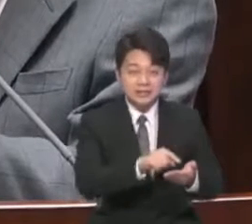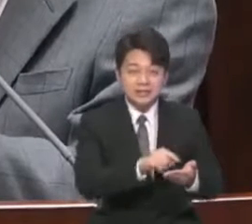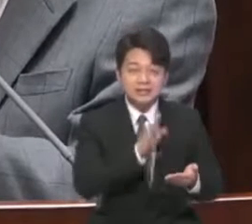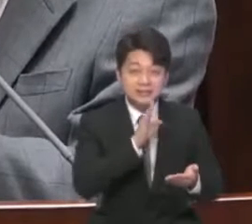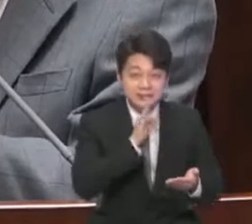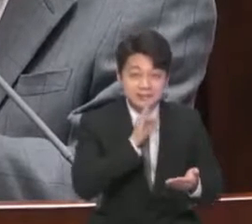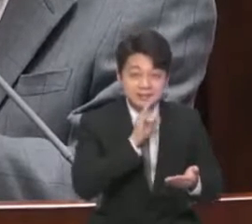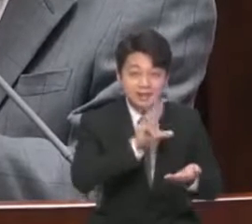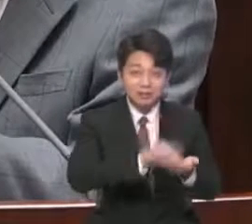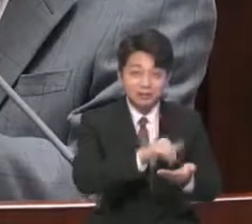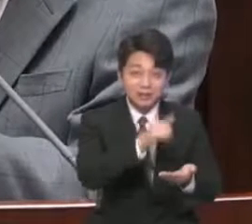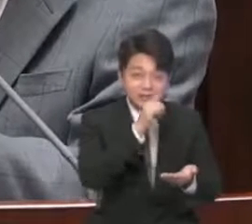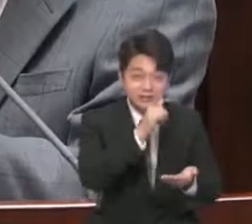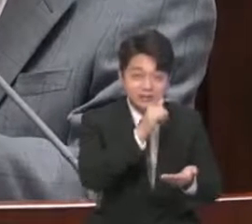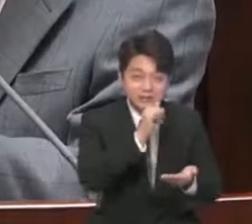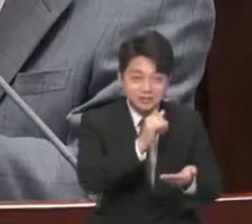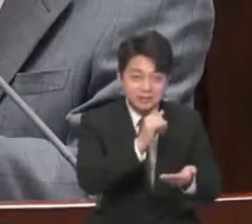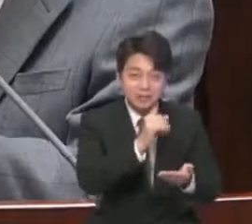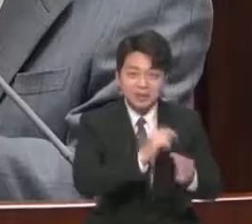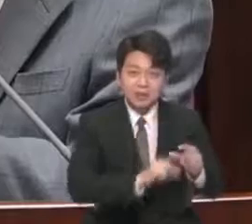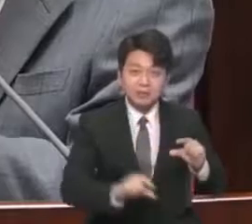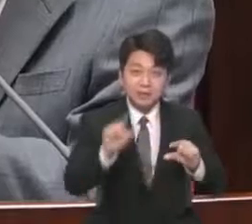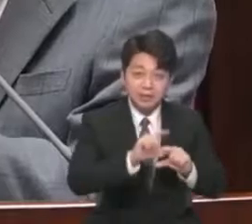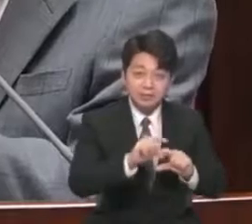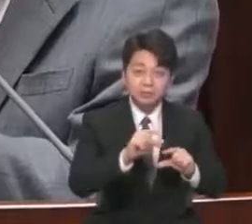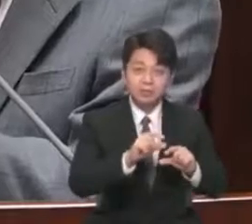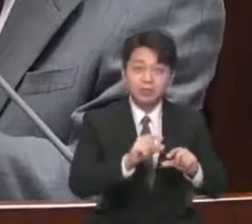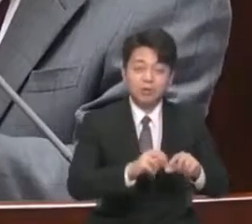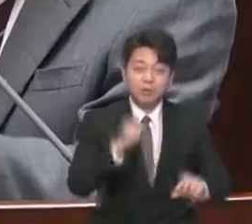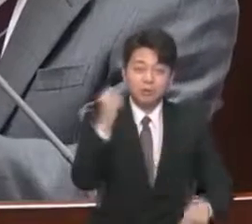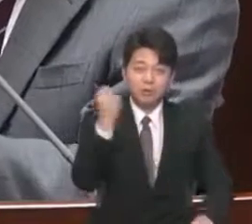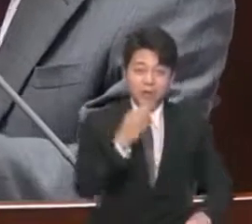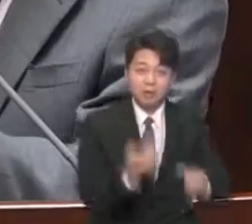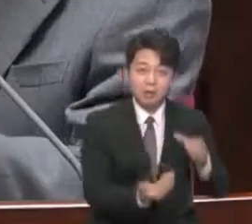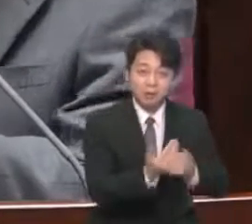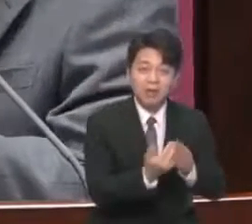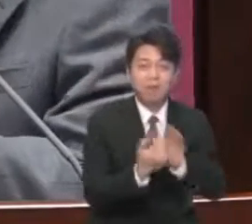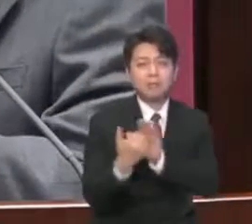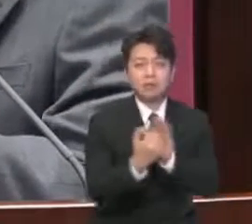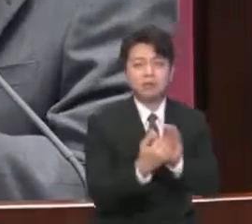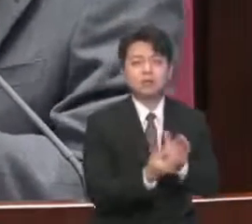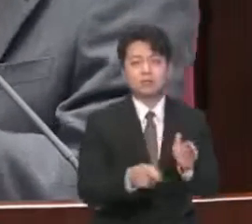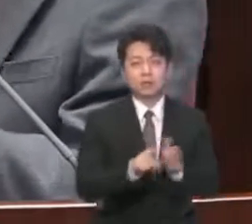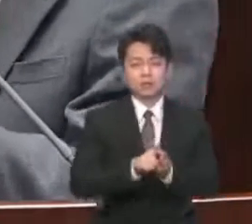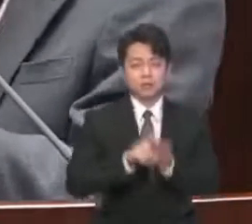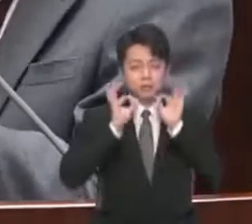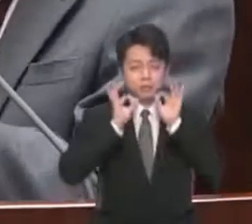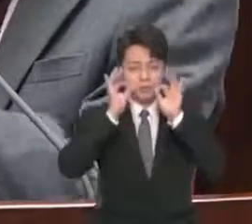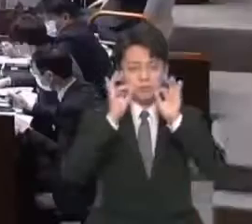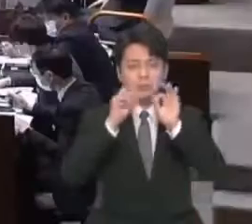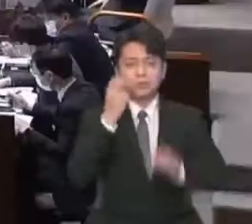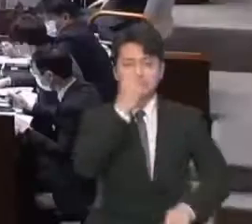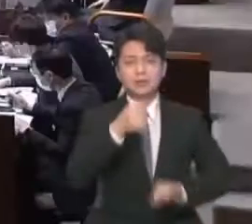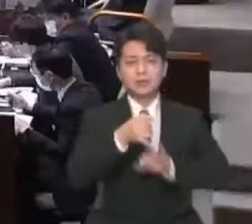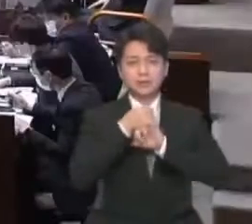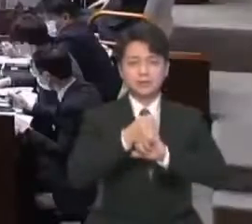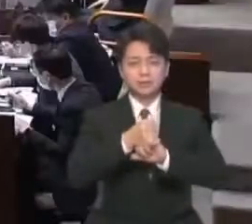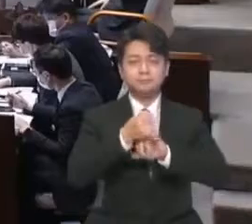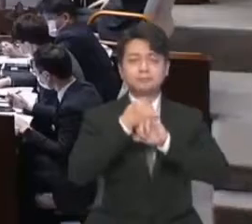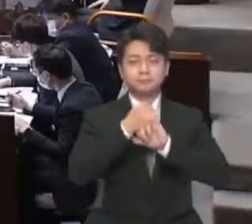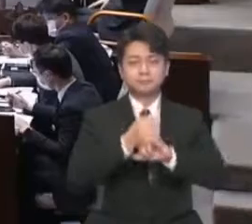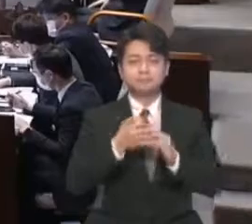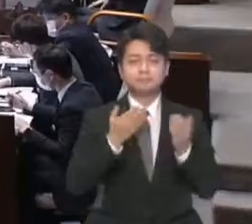일이 없도록 철저히 좀 더 잘 관리하겠다 이렇게 제가 말씀드리겠습니다. 알겠습니다. 수고하셨습니다. 외교부 장관 나와주시죠.